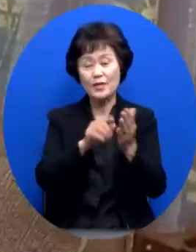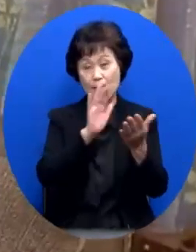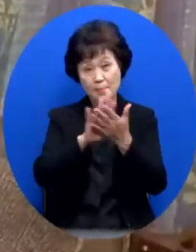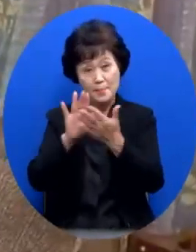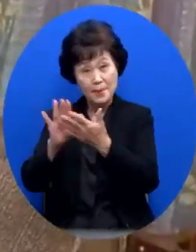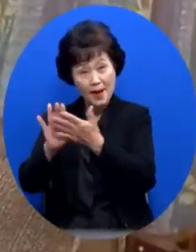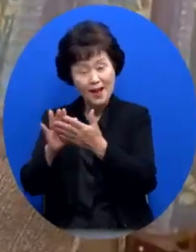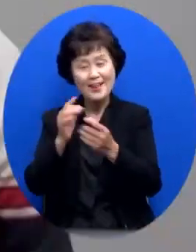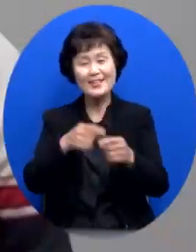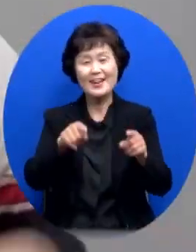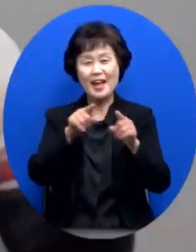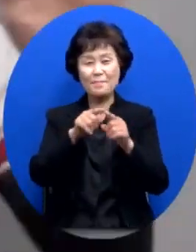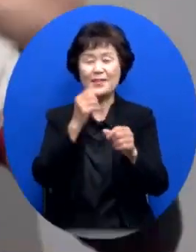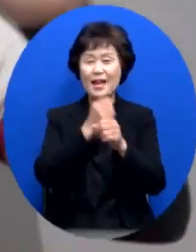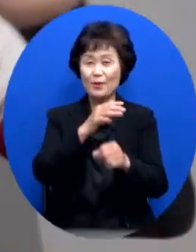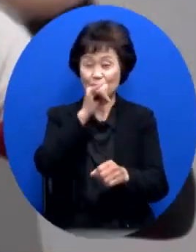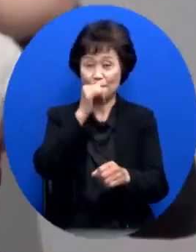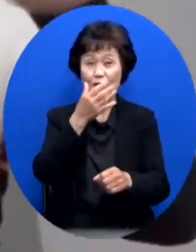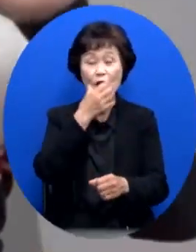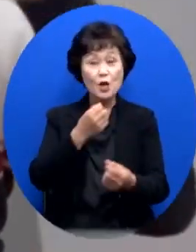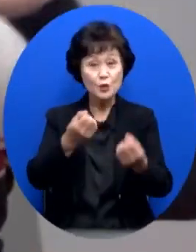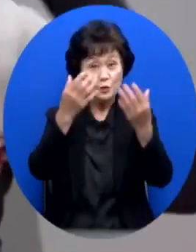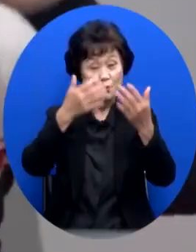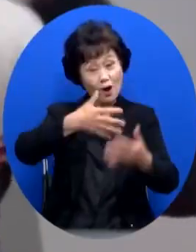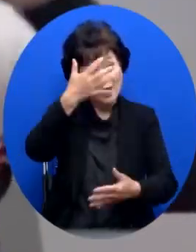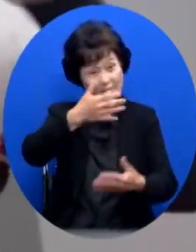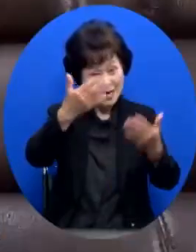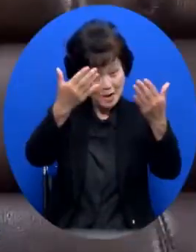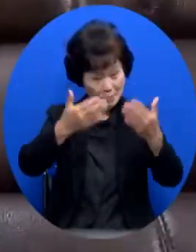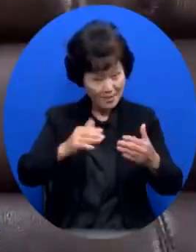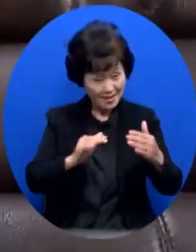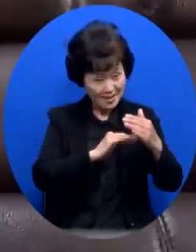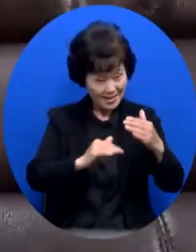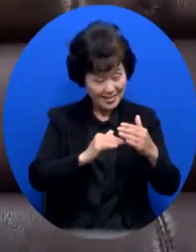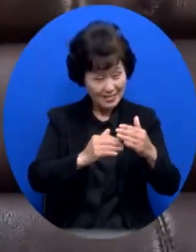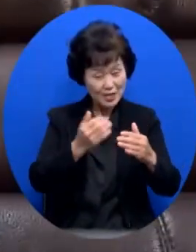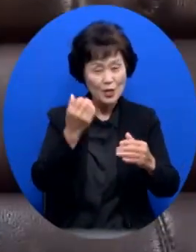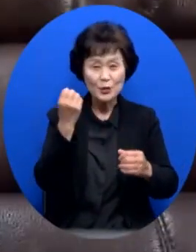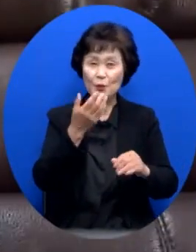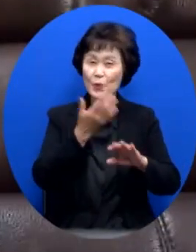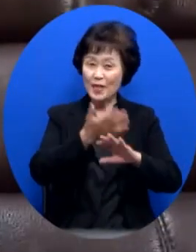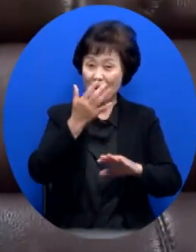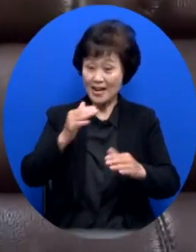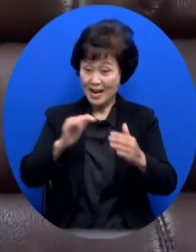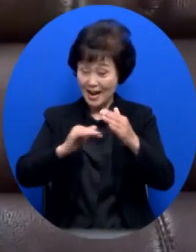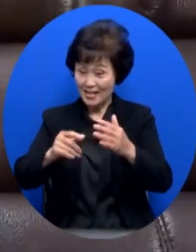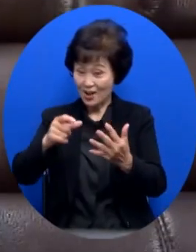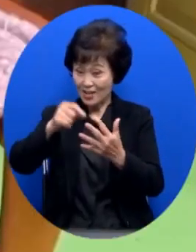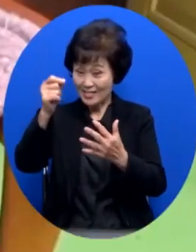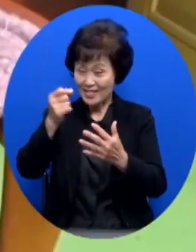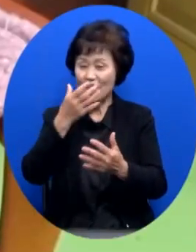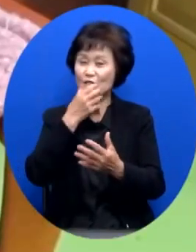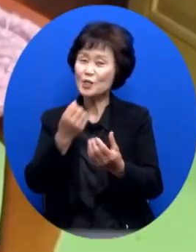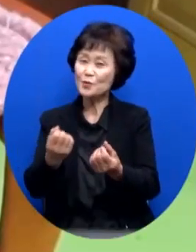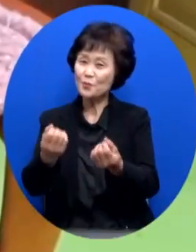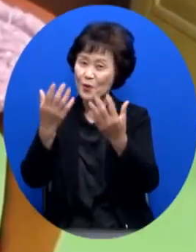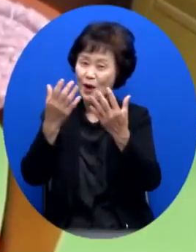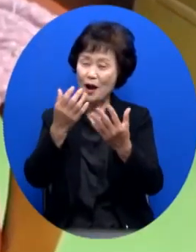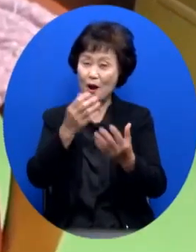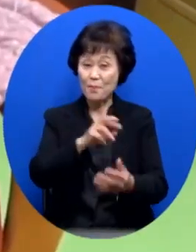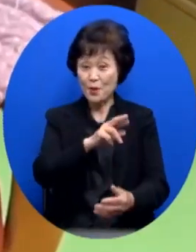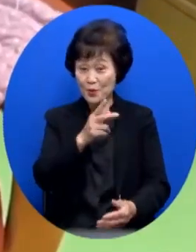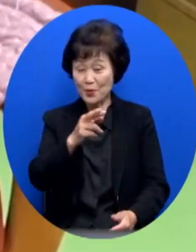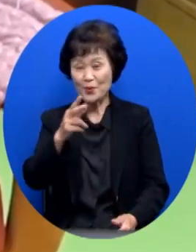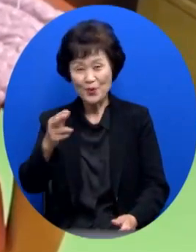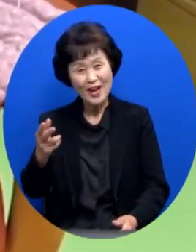함께 진행합니다. 축복 영상을 받은 가정이 구역 안에서 또 다른 가정을 선택하고 축복하며 이렇게 전해지는